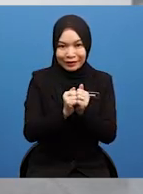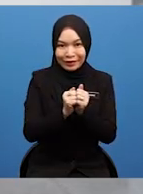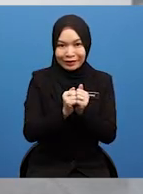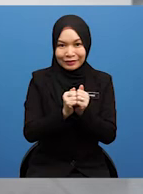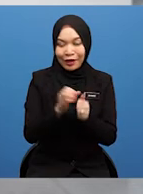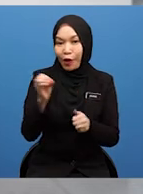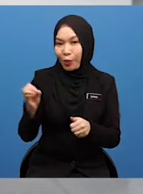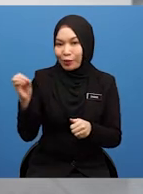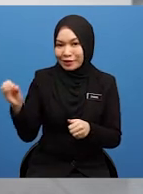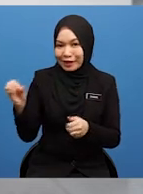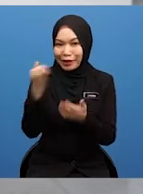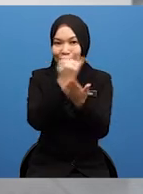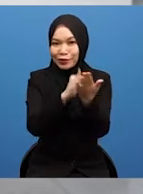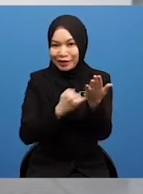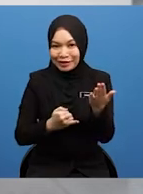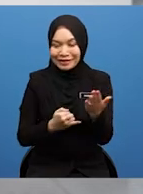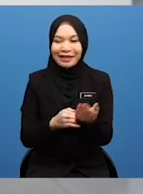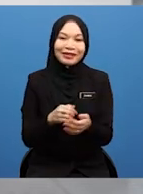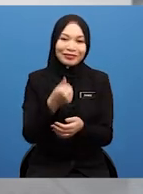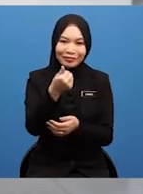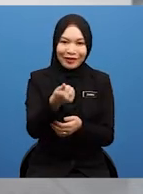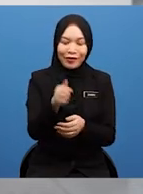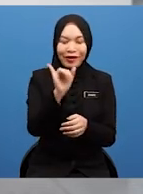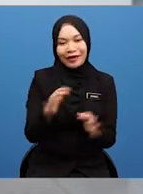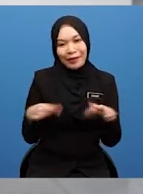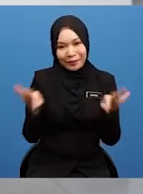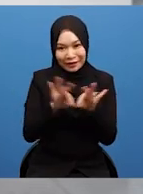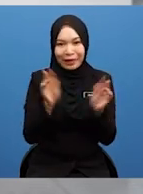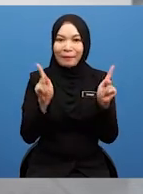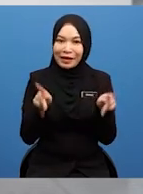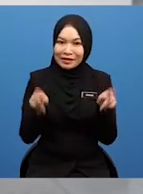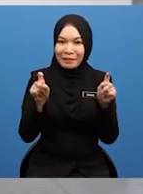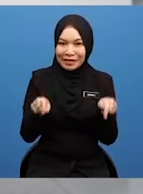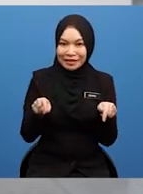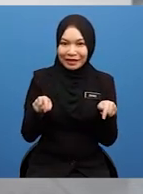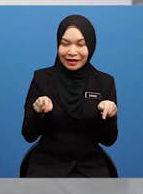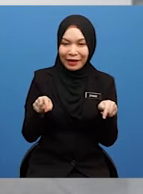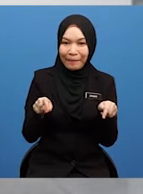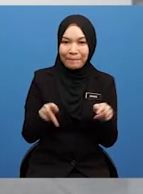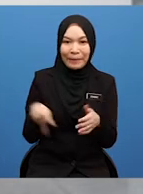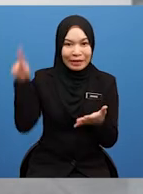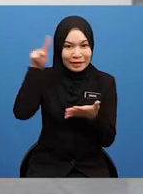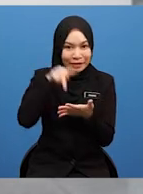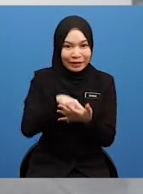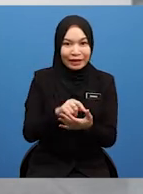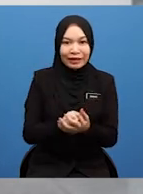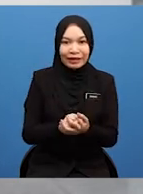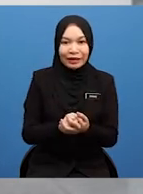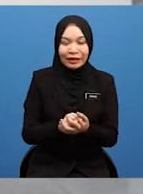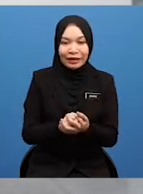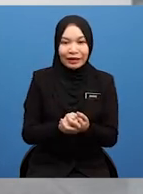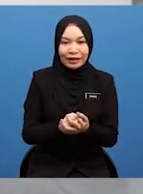situ ya ndak stabil yang penting pelajar perlu memastikan kedudukan karya itu stabil